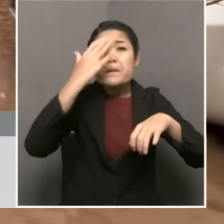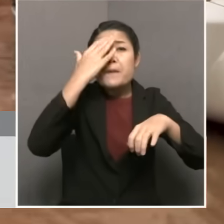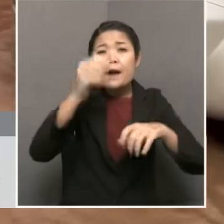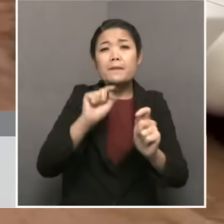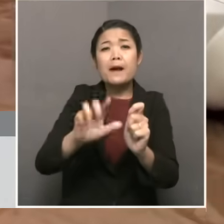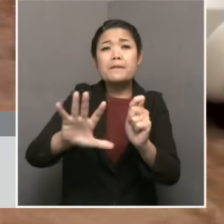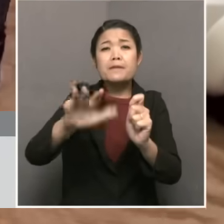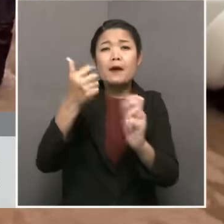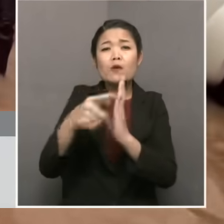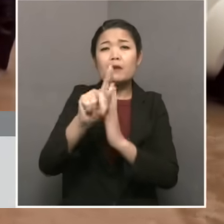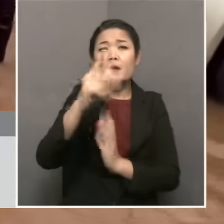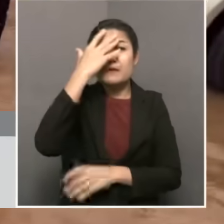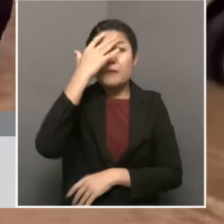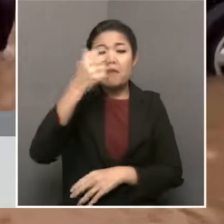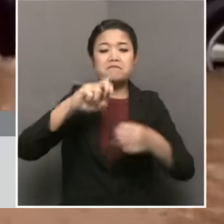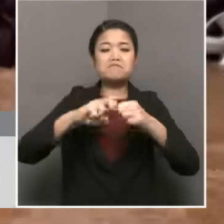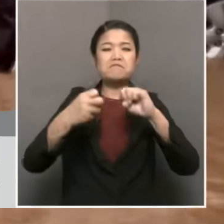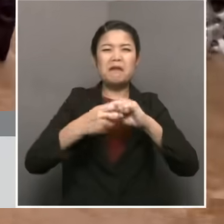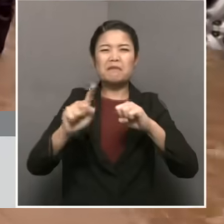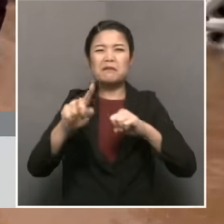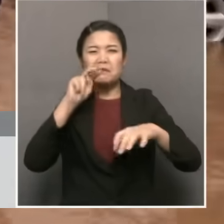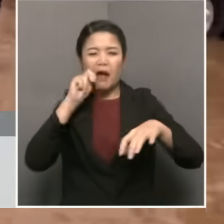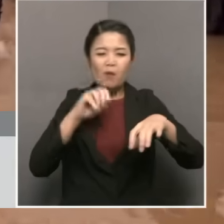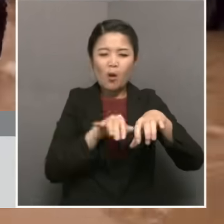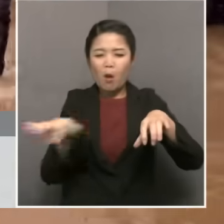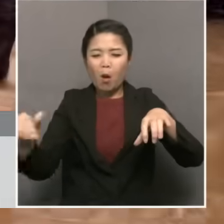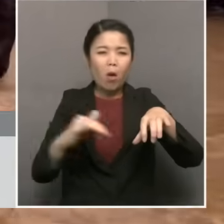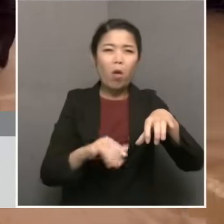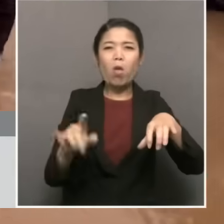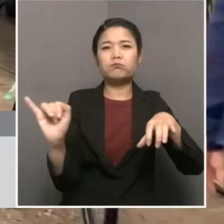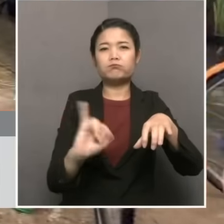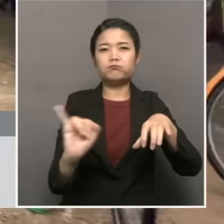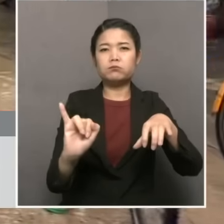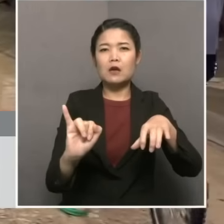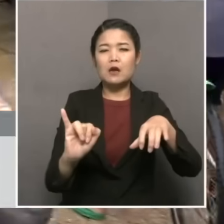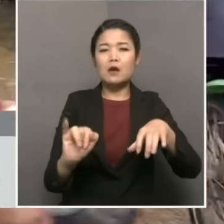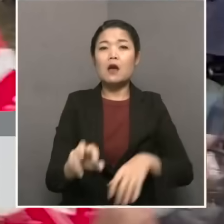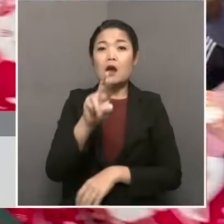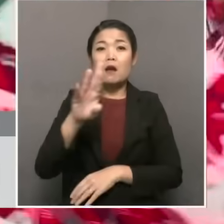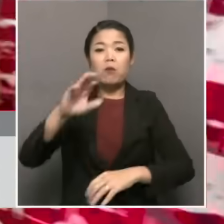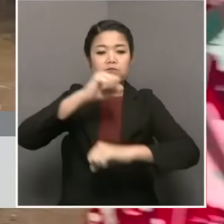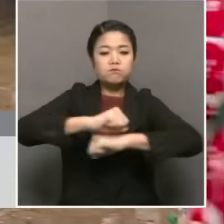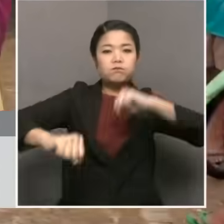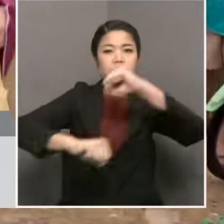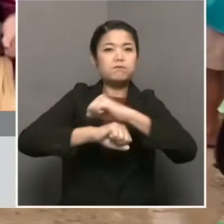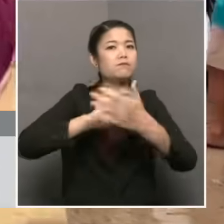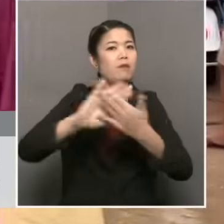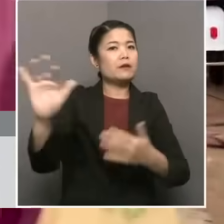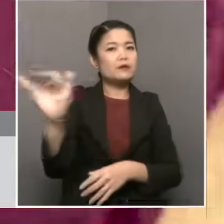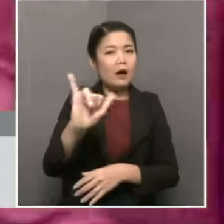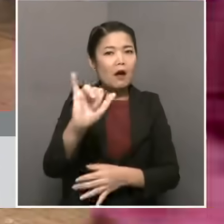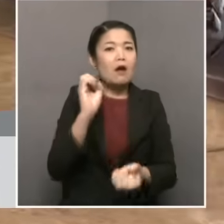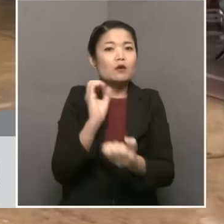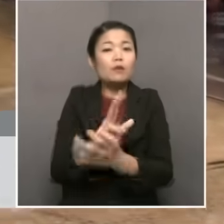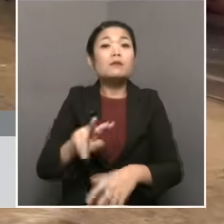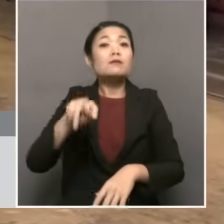ขอนแก่นเนื่องจากปัญหาการระบายน้ำค่ะที่ระบบการระบายน้ำยังก่อสร้างไม่แล้วเสร็จทำให้ระบบระบาย